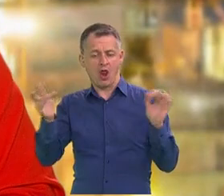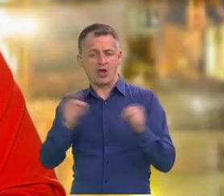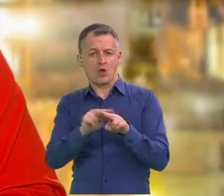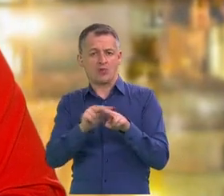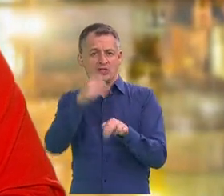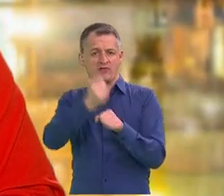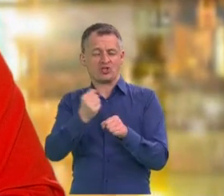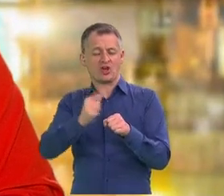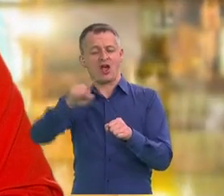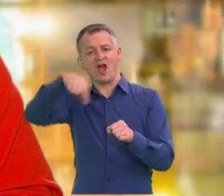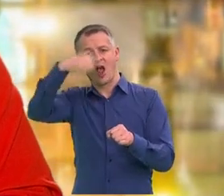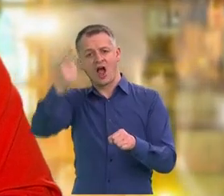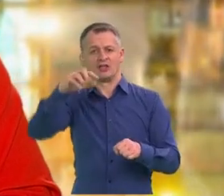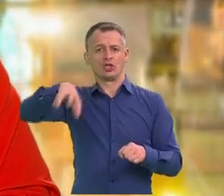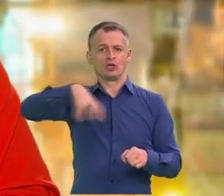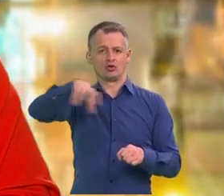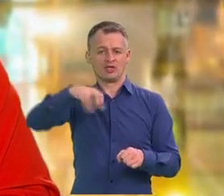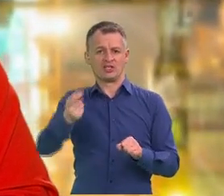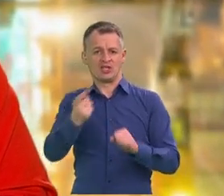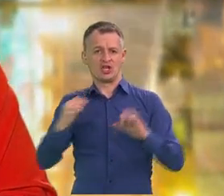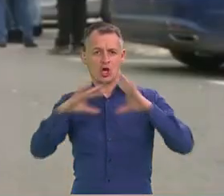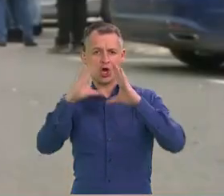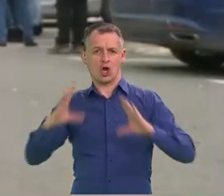cum se practică în alte județe din țară.